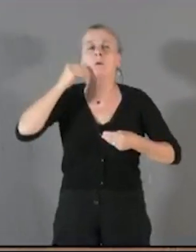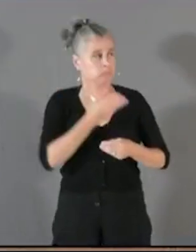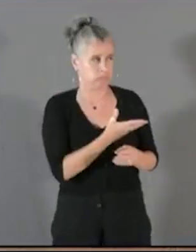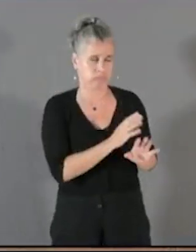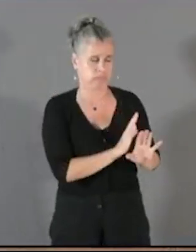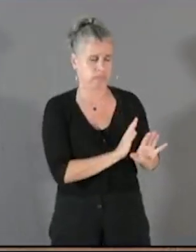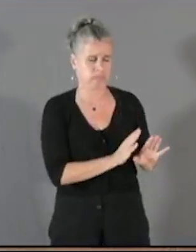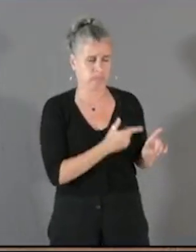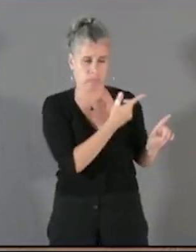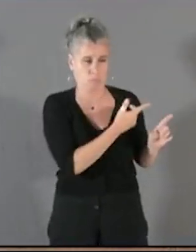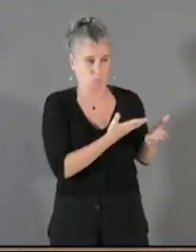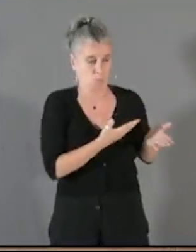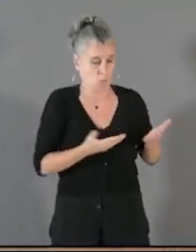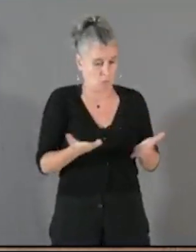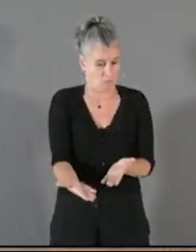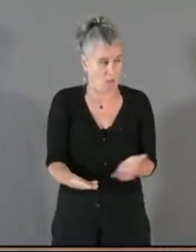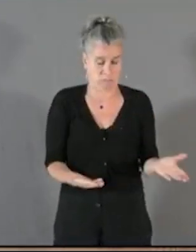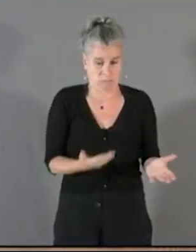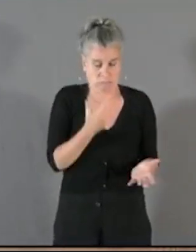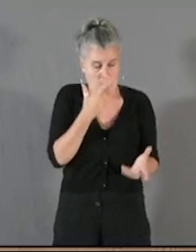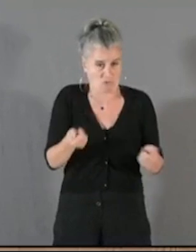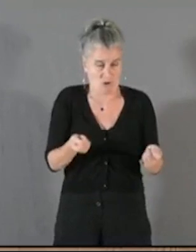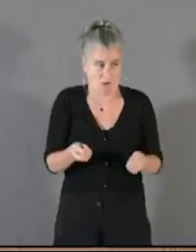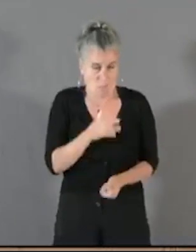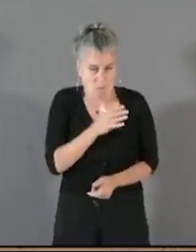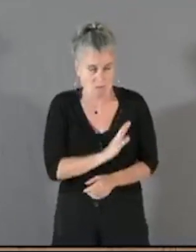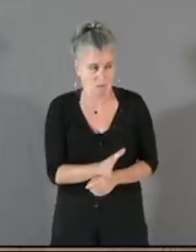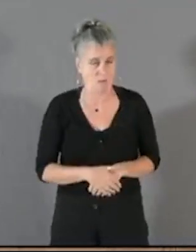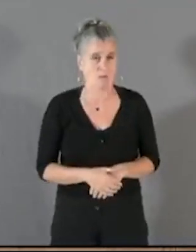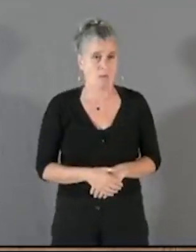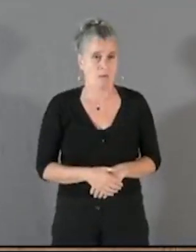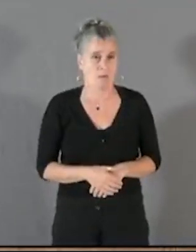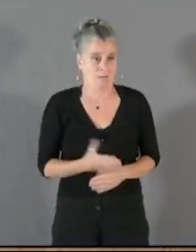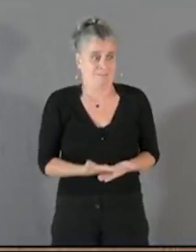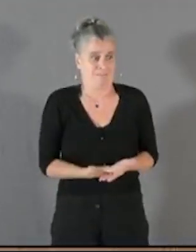situation qui vous échappe et qui ne pourra que se